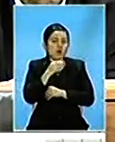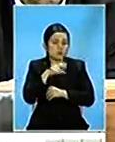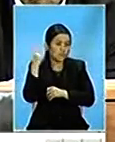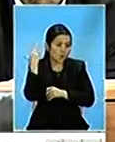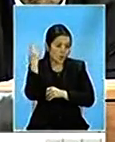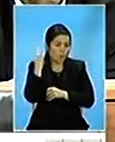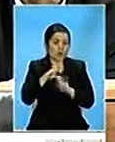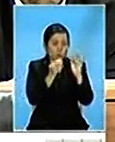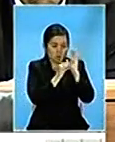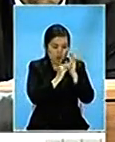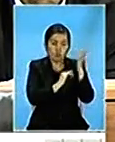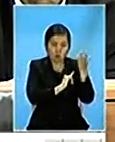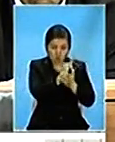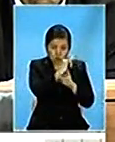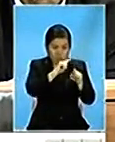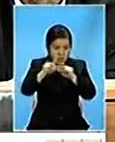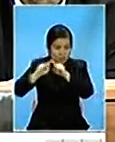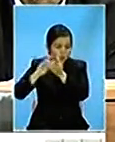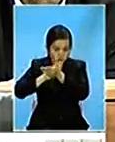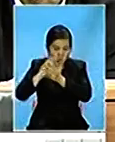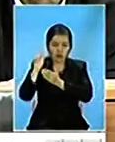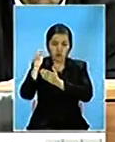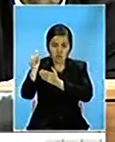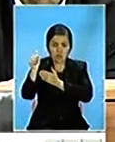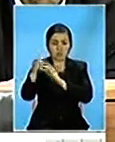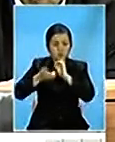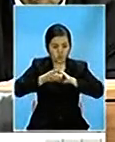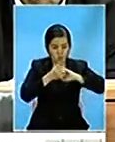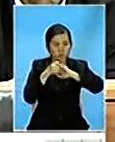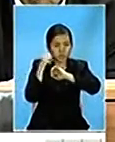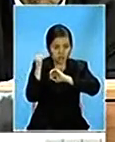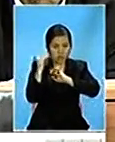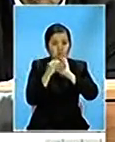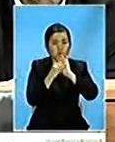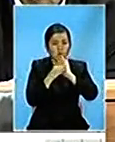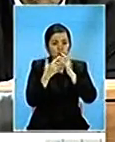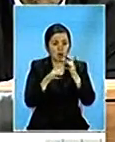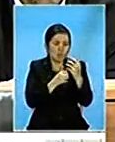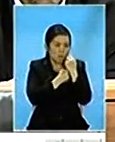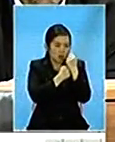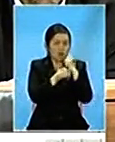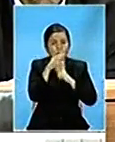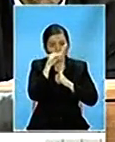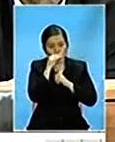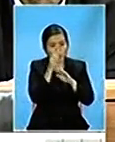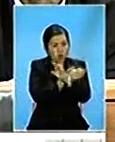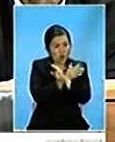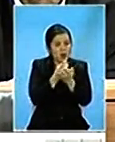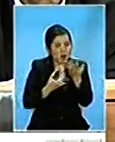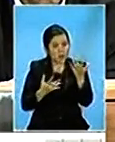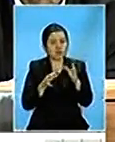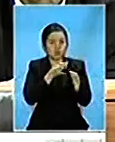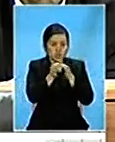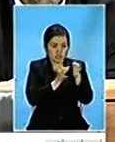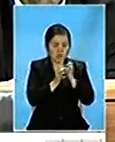ถูกต้องและเหตุการณ์ทุกอย่างก็เป็นไปด้วยความเรียบร้อยเขาก็ให้ความร่วมมือก็มีความพยายามพูดเขาไปทดสอบก่อนบ้างอะไรบ้างเขาต้องชี้แจ